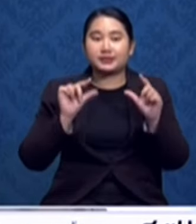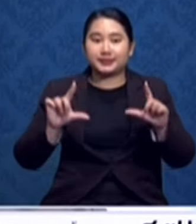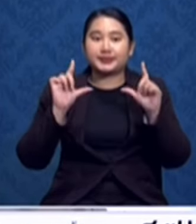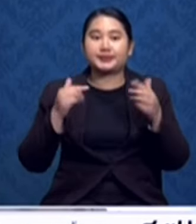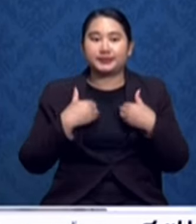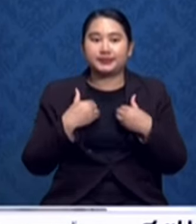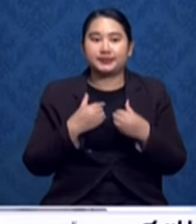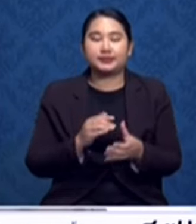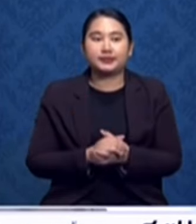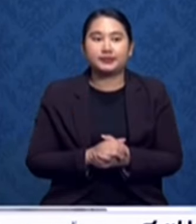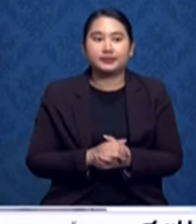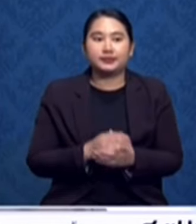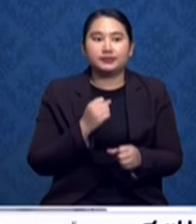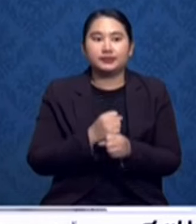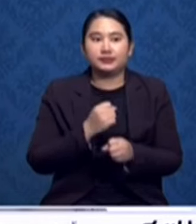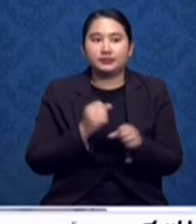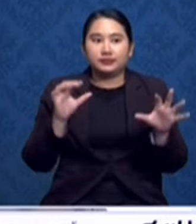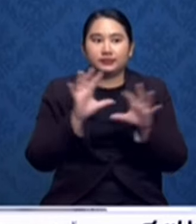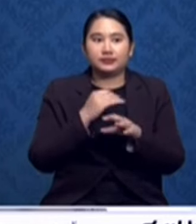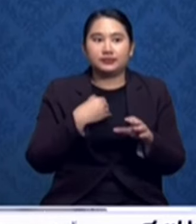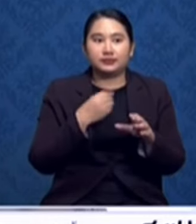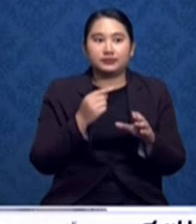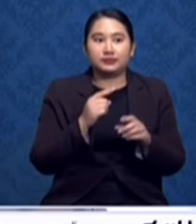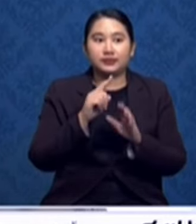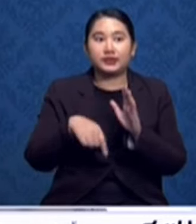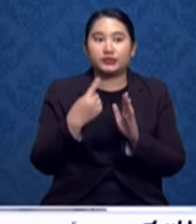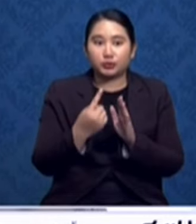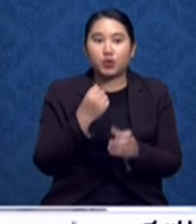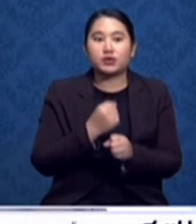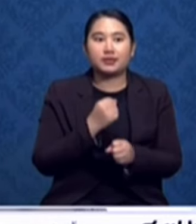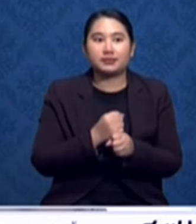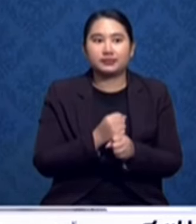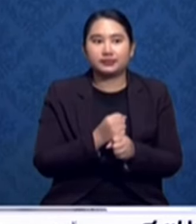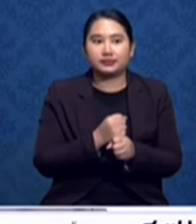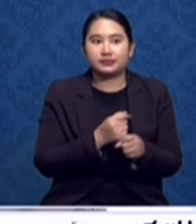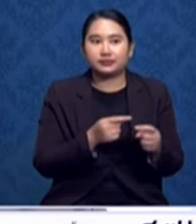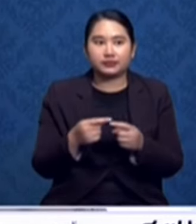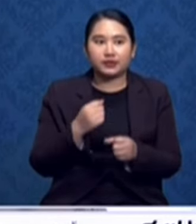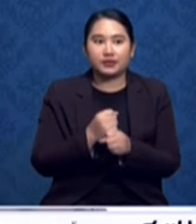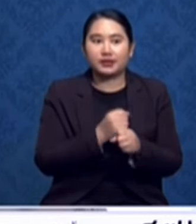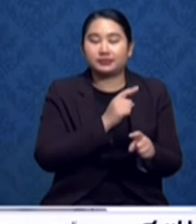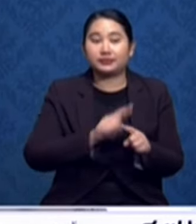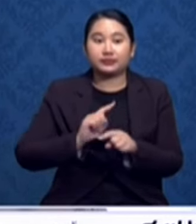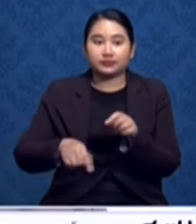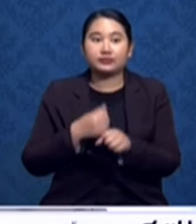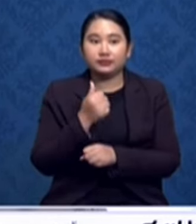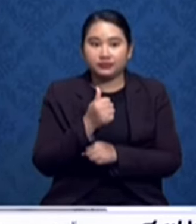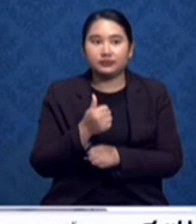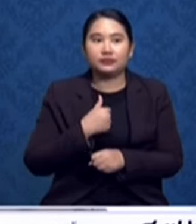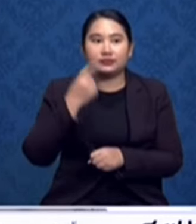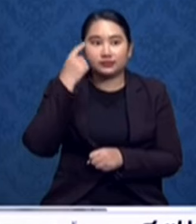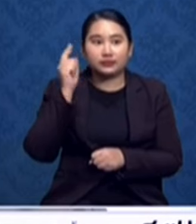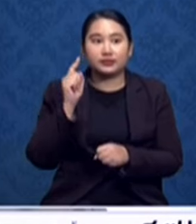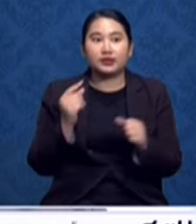อันนี้จะเป็นทำให้มันเป็นซีรีส์สัก1ชั่วโมงครับเราสามารถทำได้ทุกเรื่องในไทยแล้วผมว่าอันนี้มันจะเป็นตัวยก